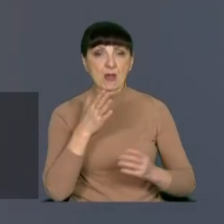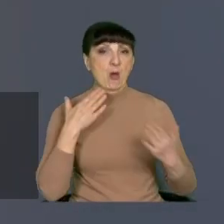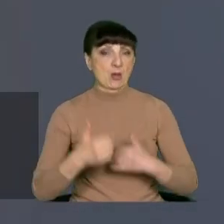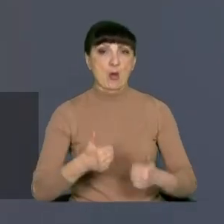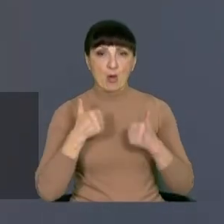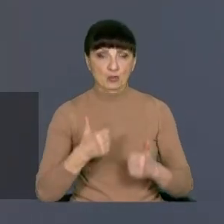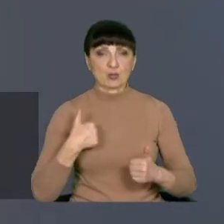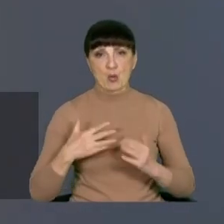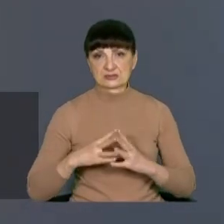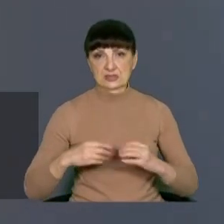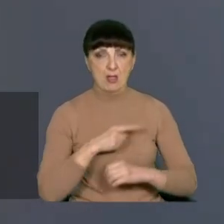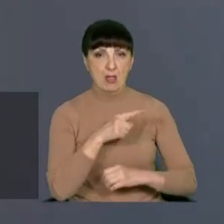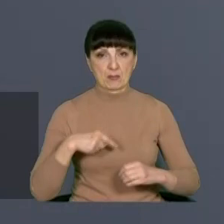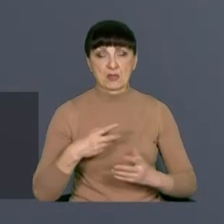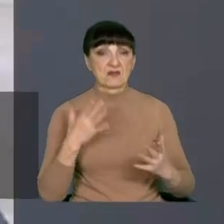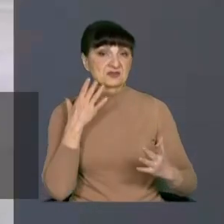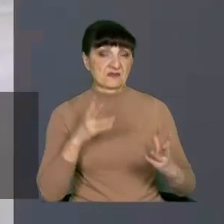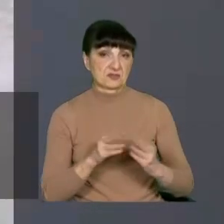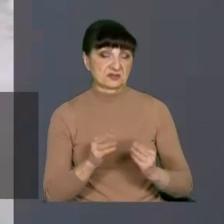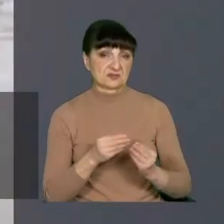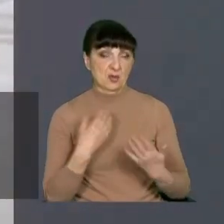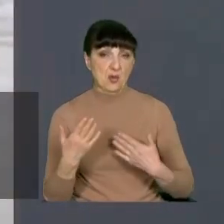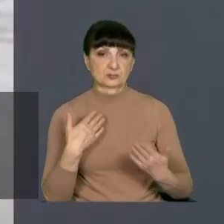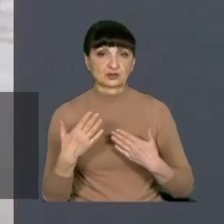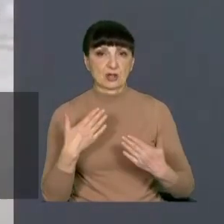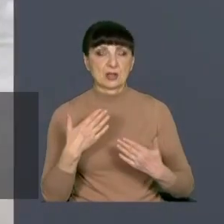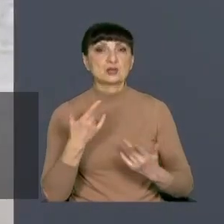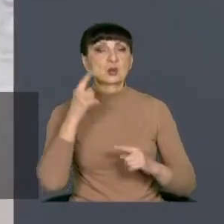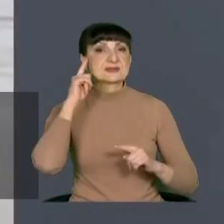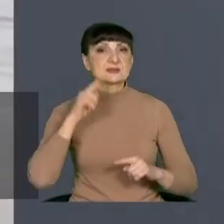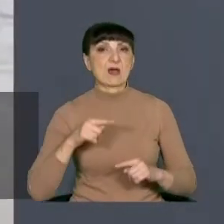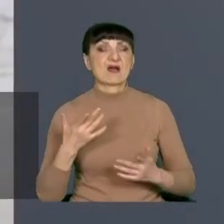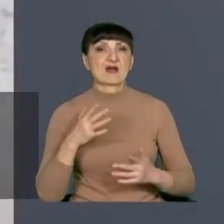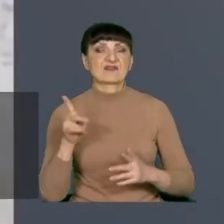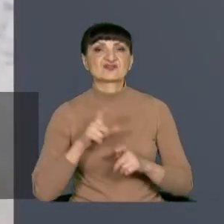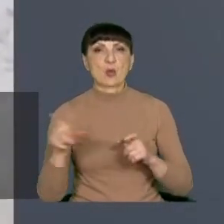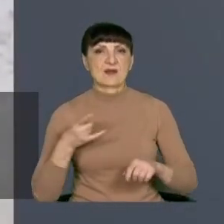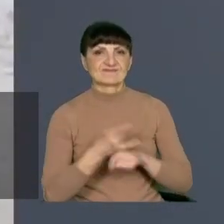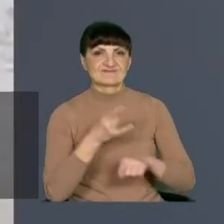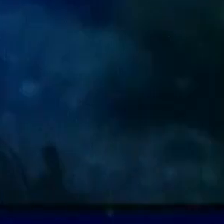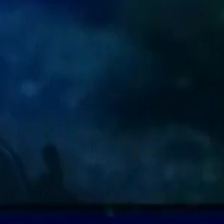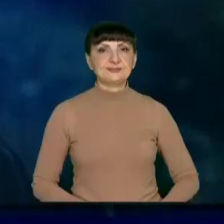Положительная семья. И они всегда вместе. Ну, насколько я знаю, что какая-то травля была.